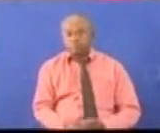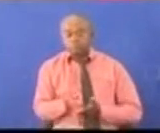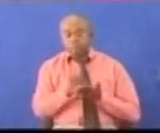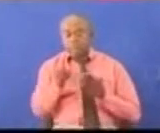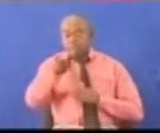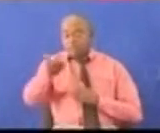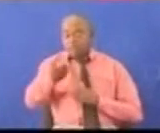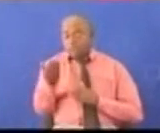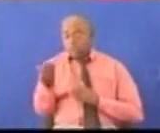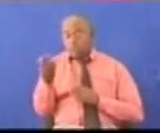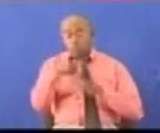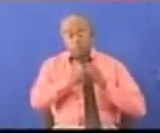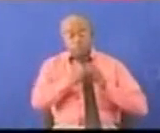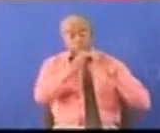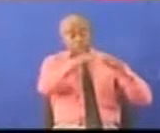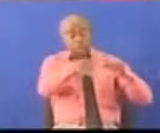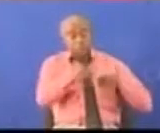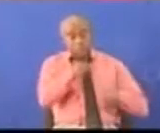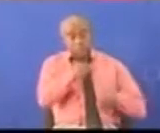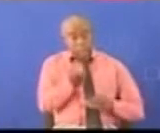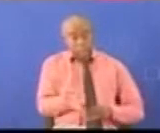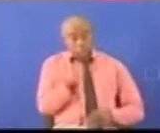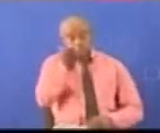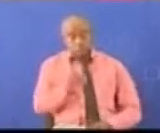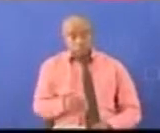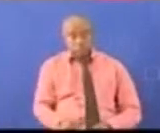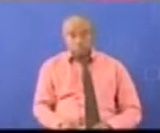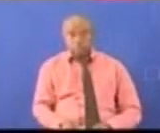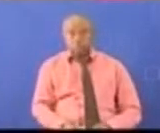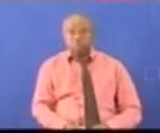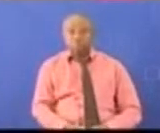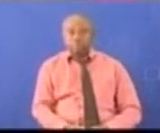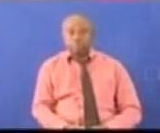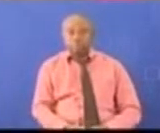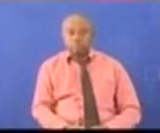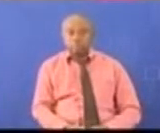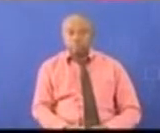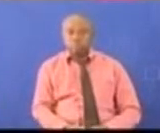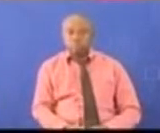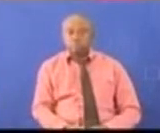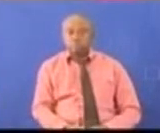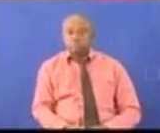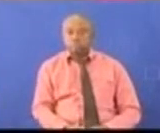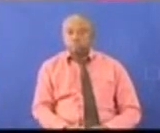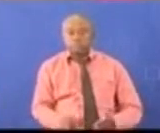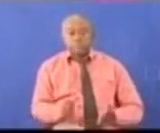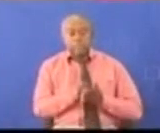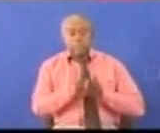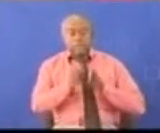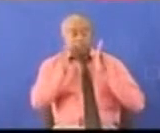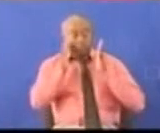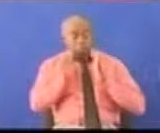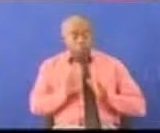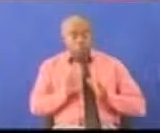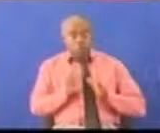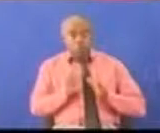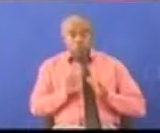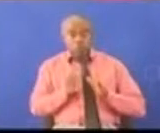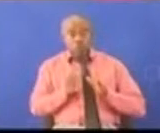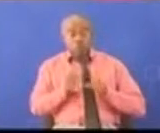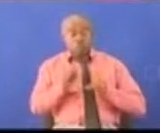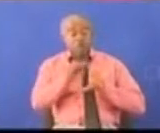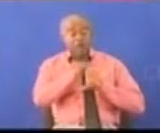hii ni katibu mkuu wa African Continental Free Trade